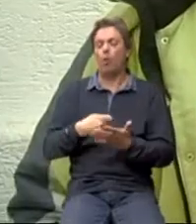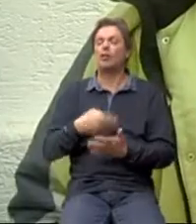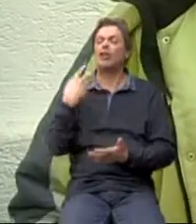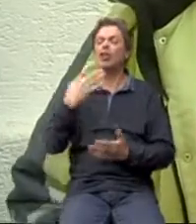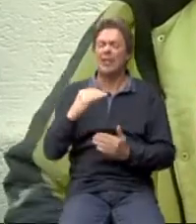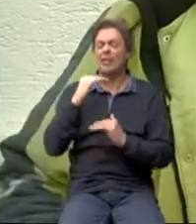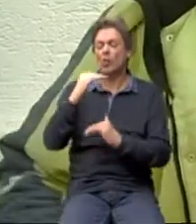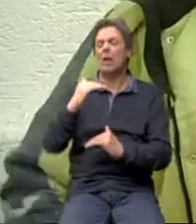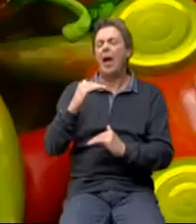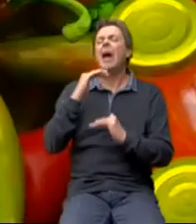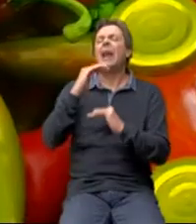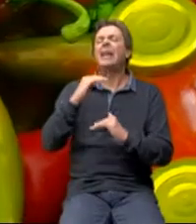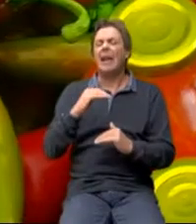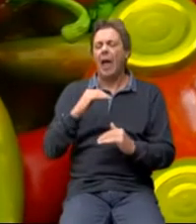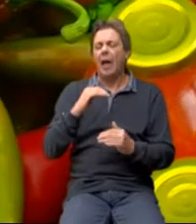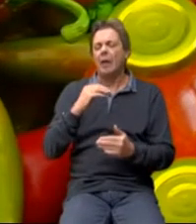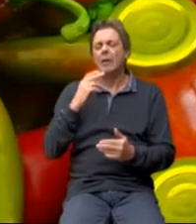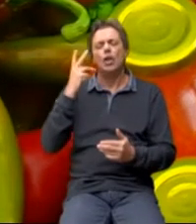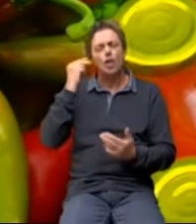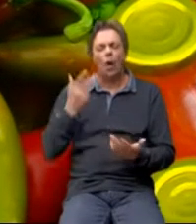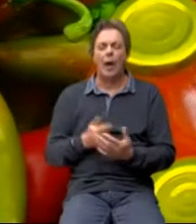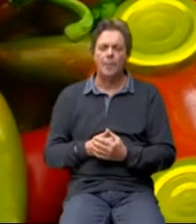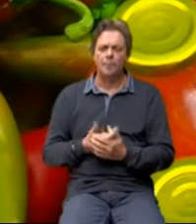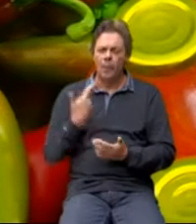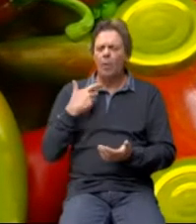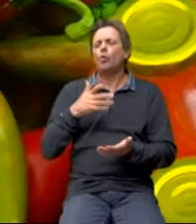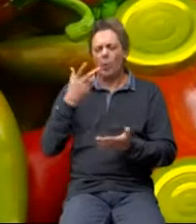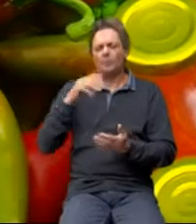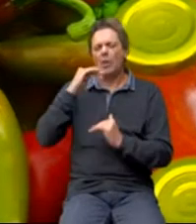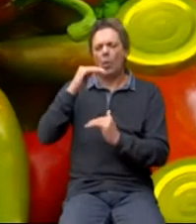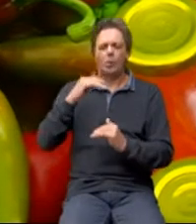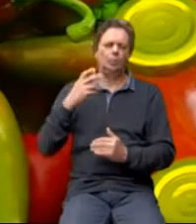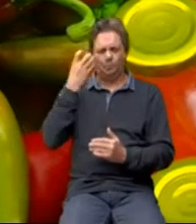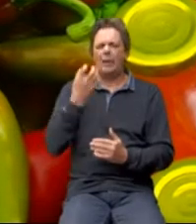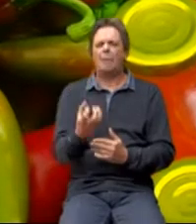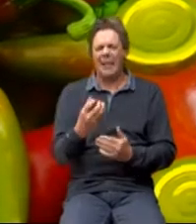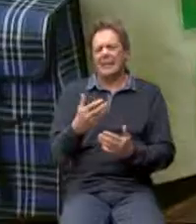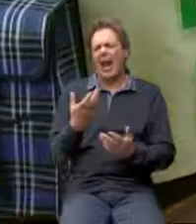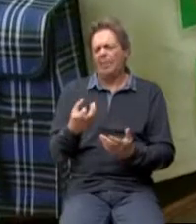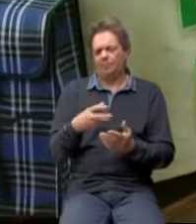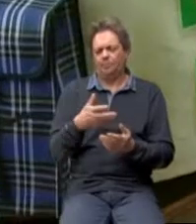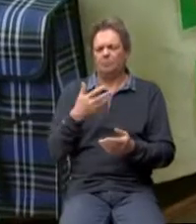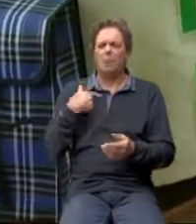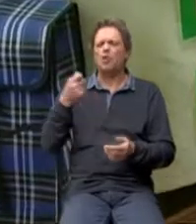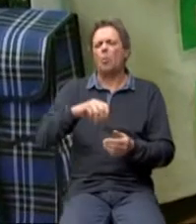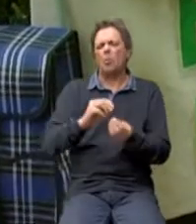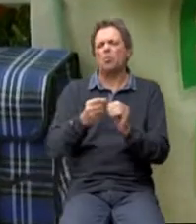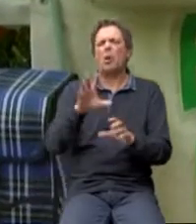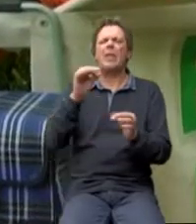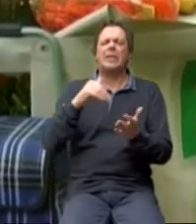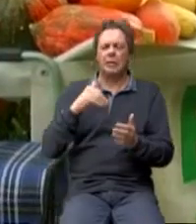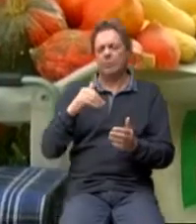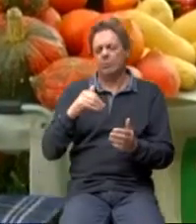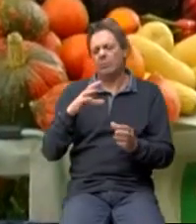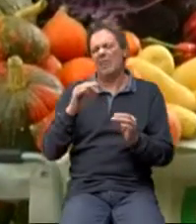litra, recimo, soka od rajčice. Dok litru pasirane rajčice u trgovini možete kupiti za 10 kuna, ona